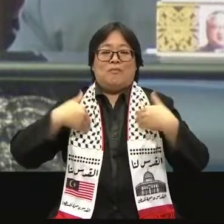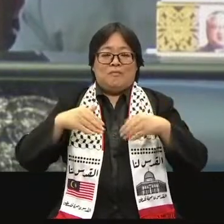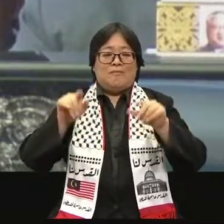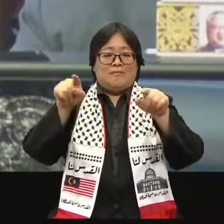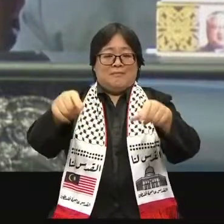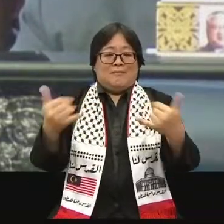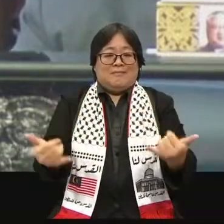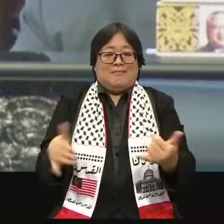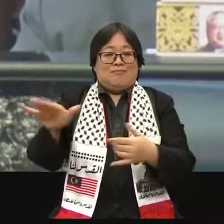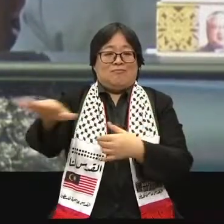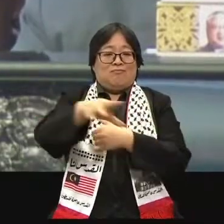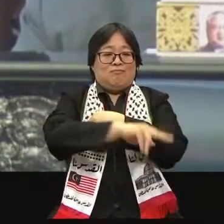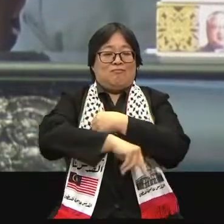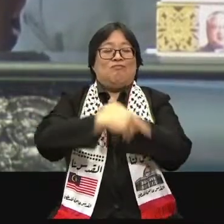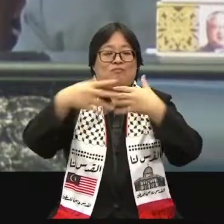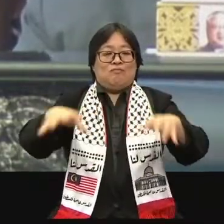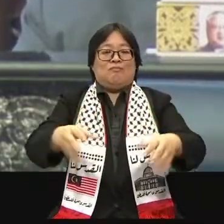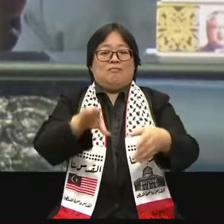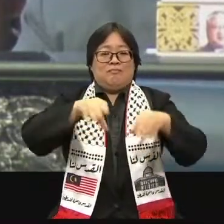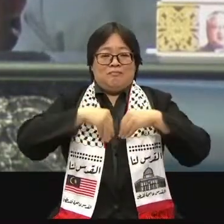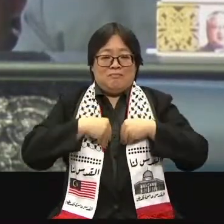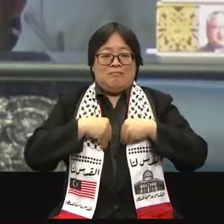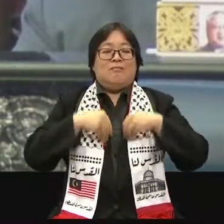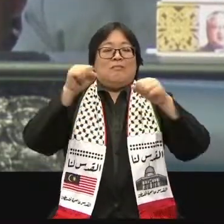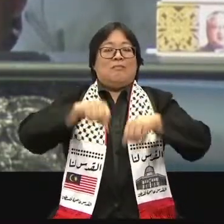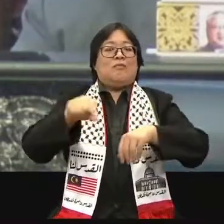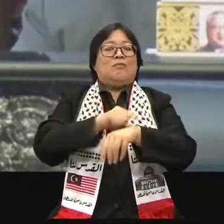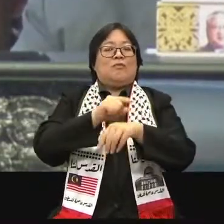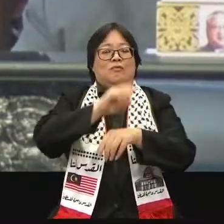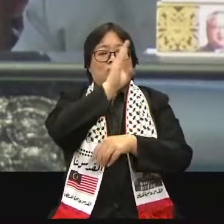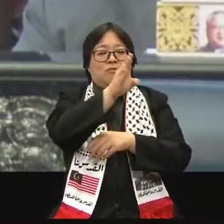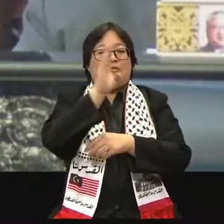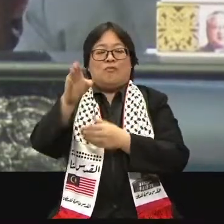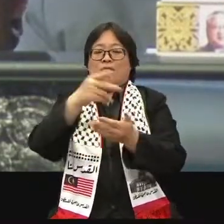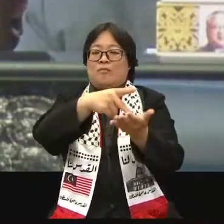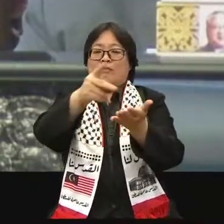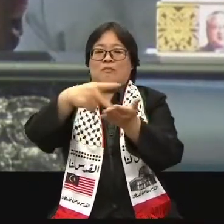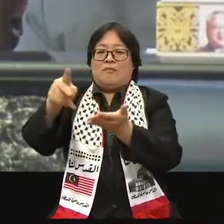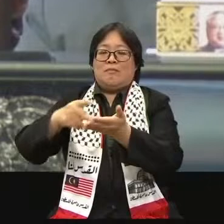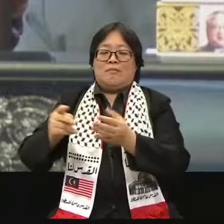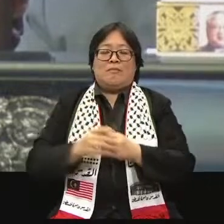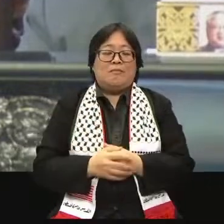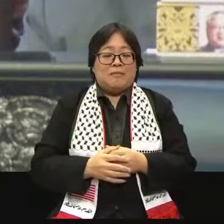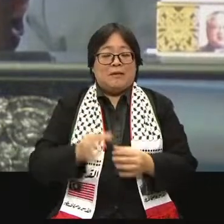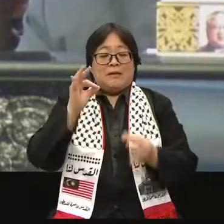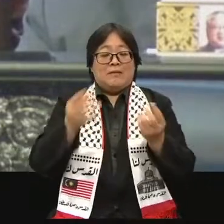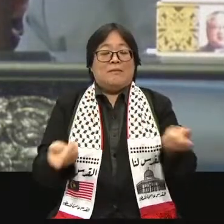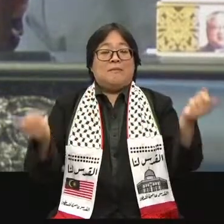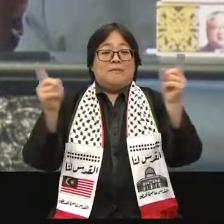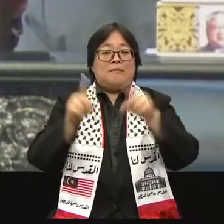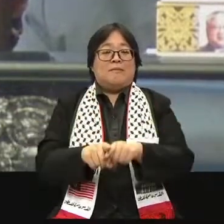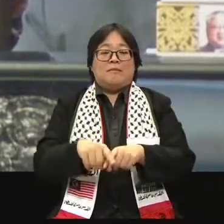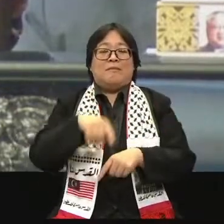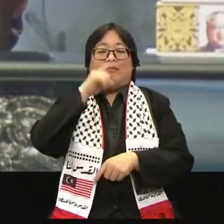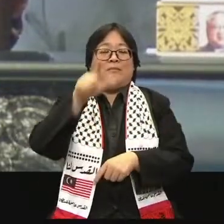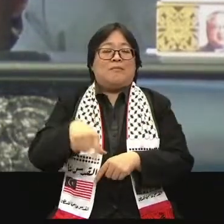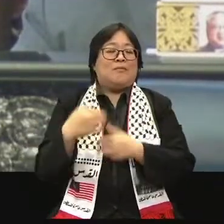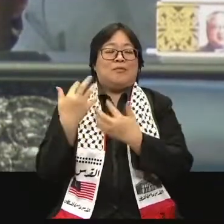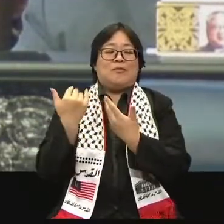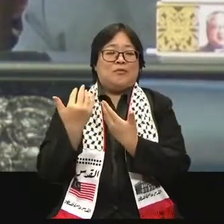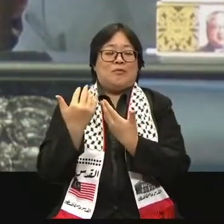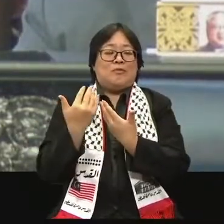negeri yang boleh diguna pakai untuk terus disalurkan sebaik saja berlakunya bencana e tidak perlu menunggu